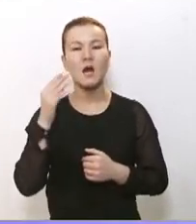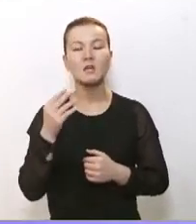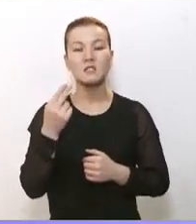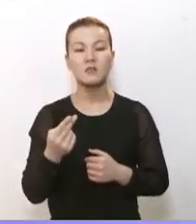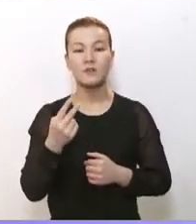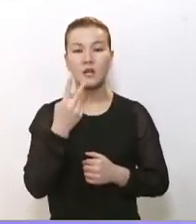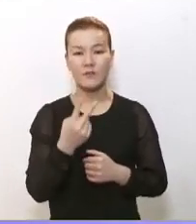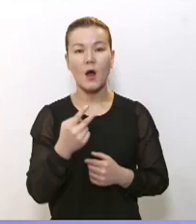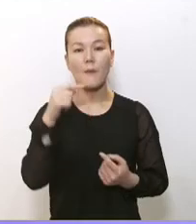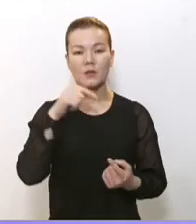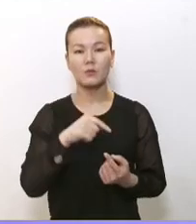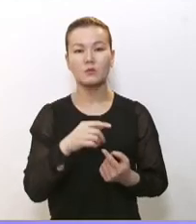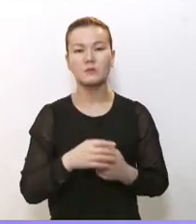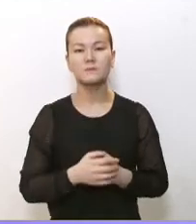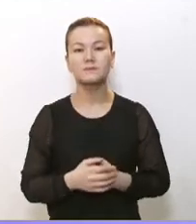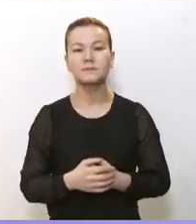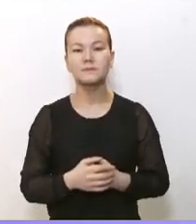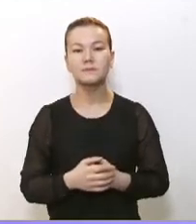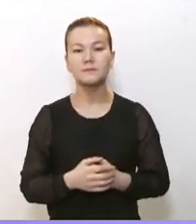2 подходит.